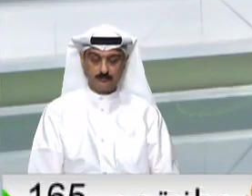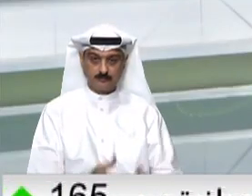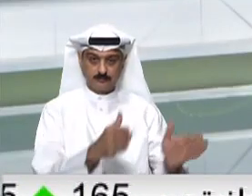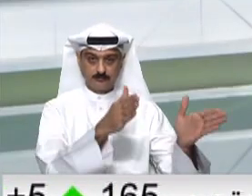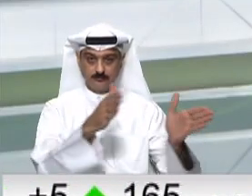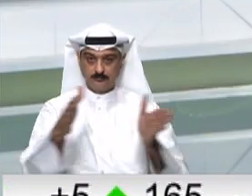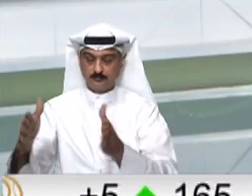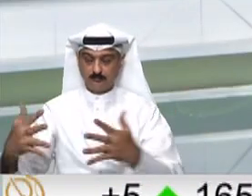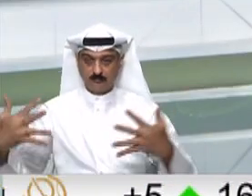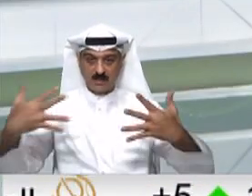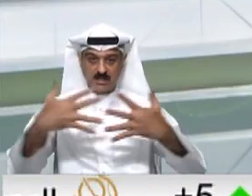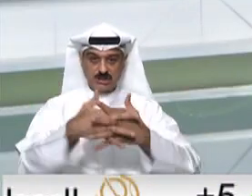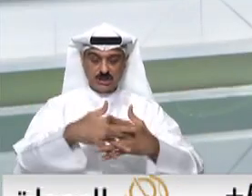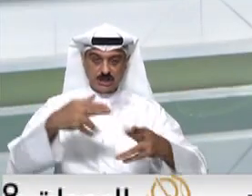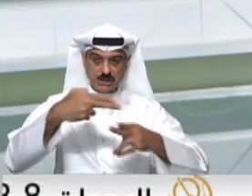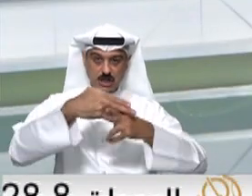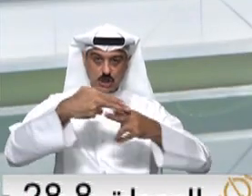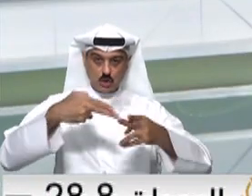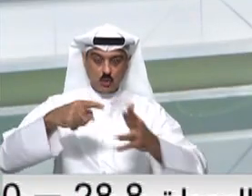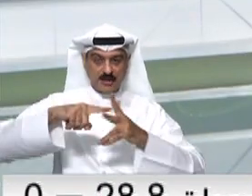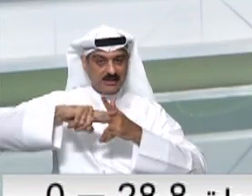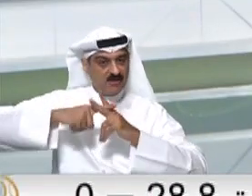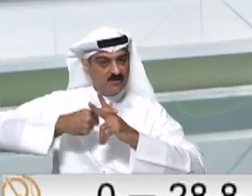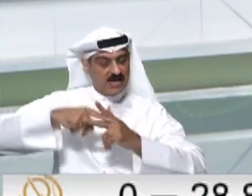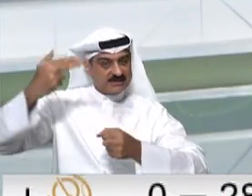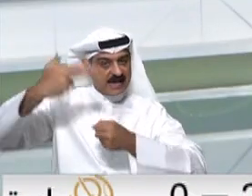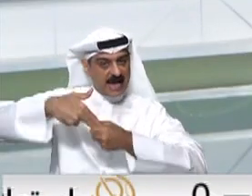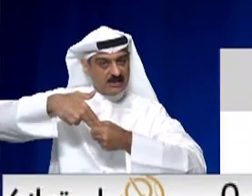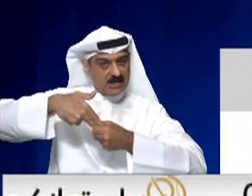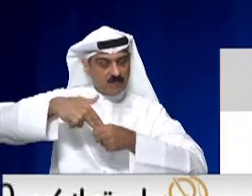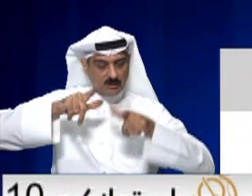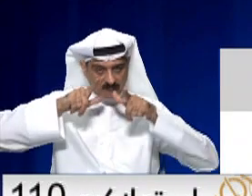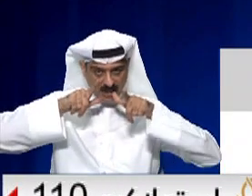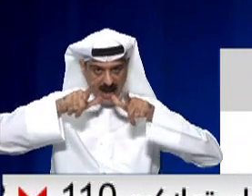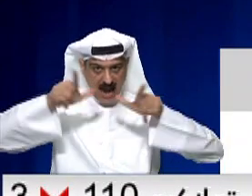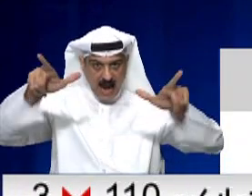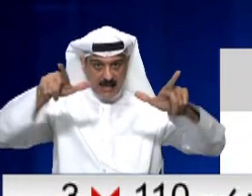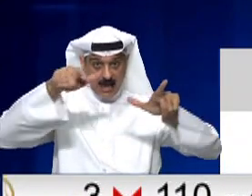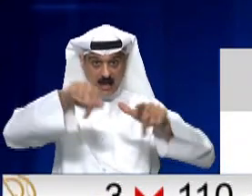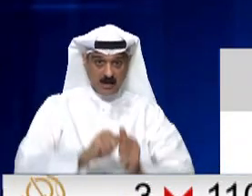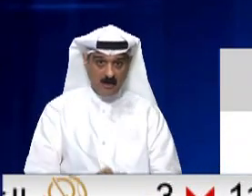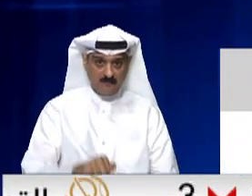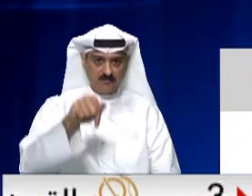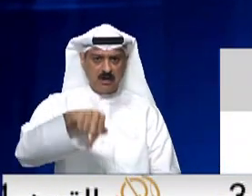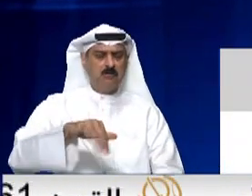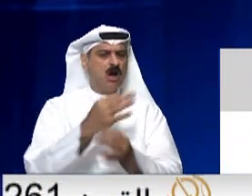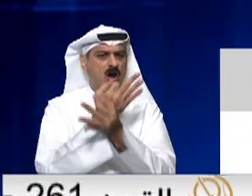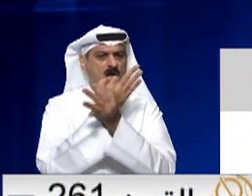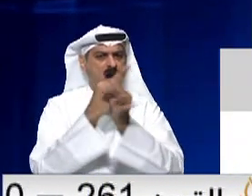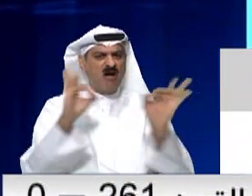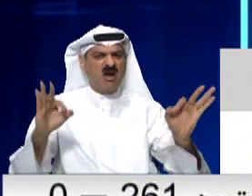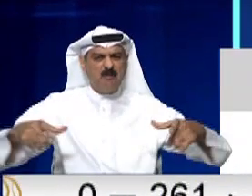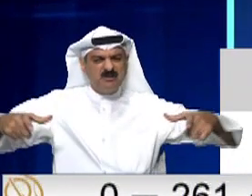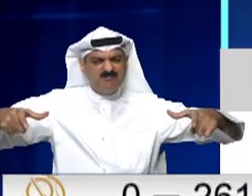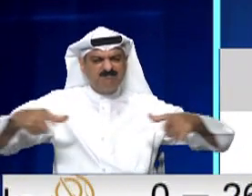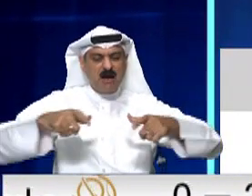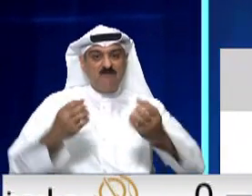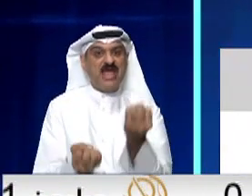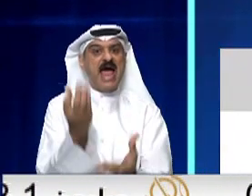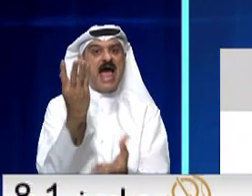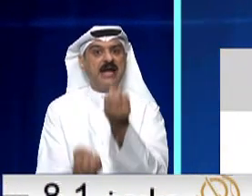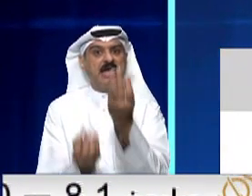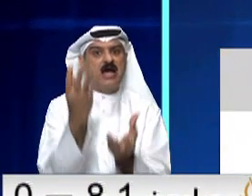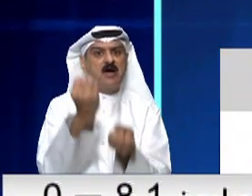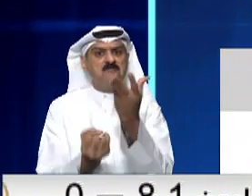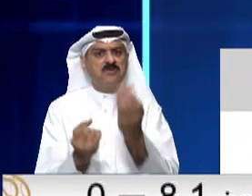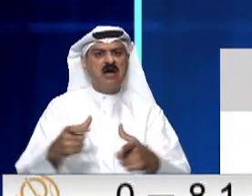أعلنت الشركة الكويتية للصناعات البترولية المتكاملة كيبك السيطرة الكاملة على الحريق المحدود الذي نشب في